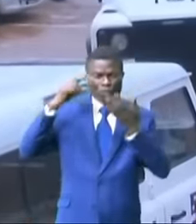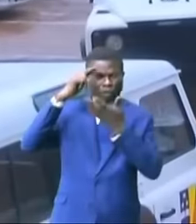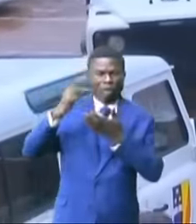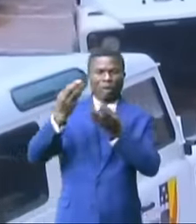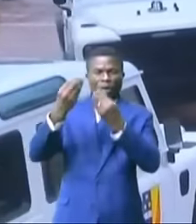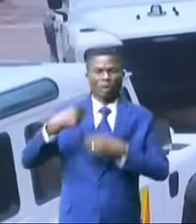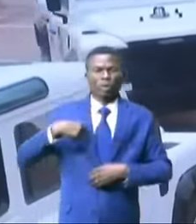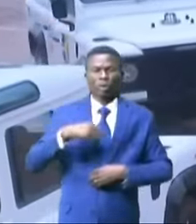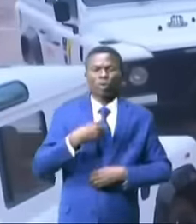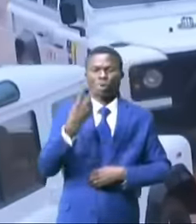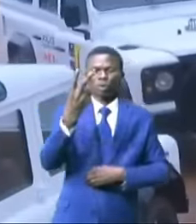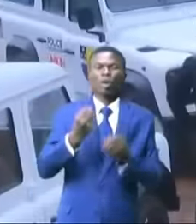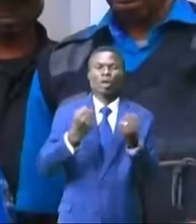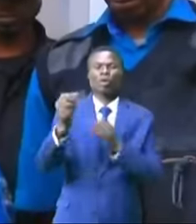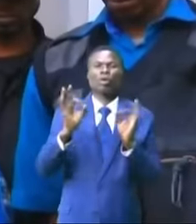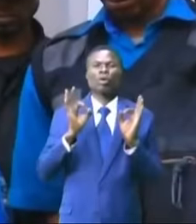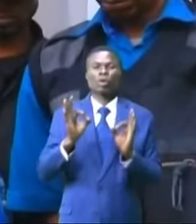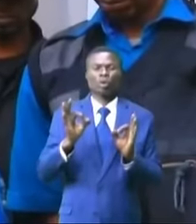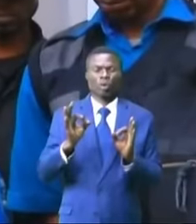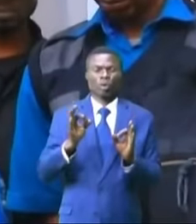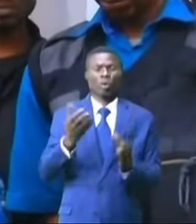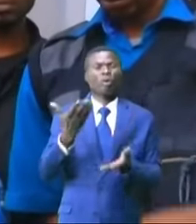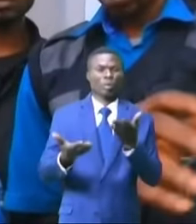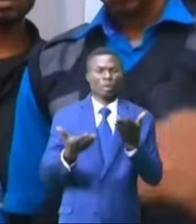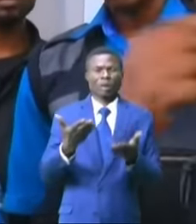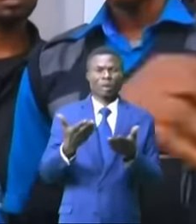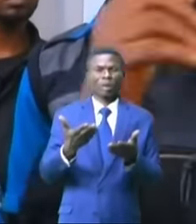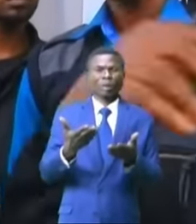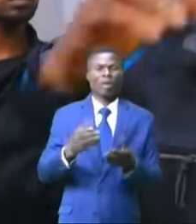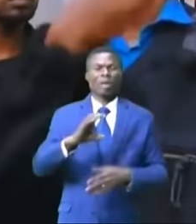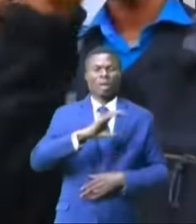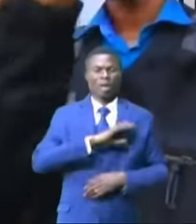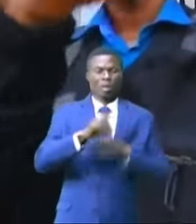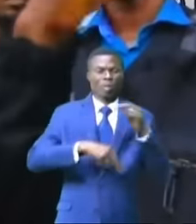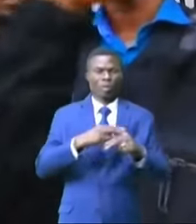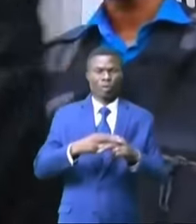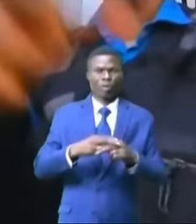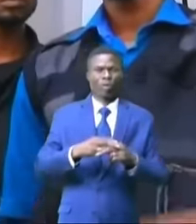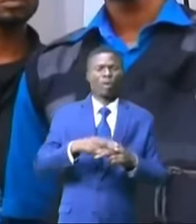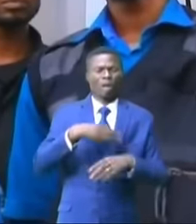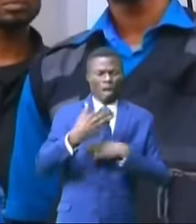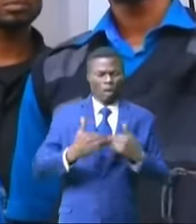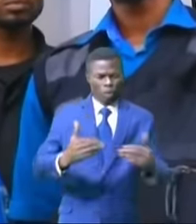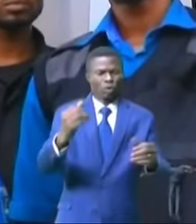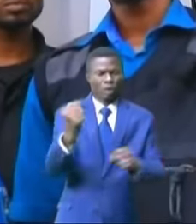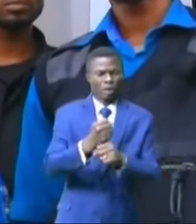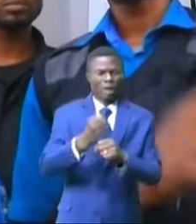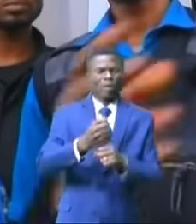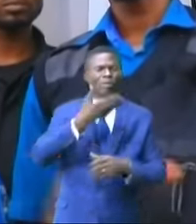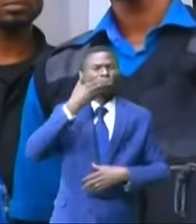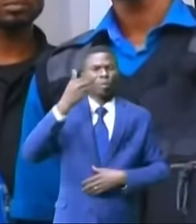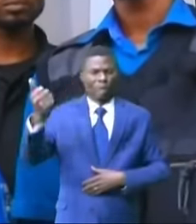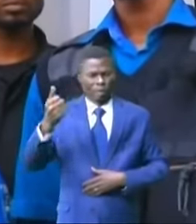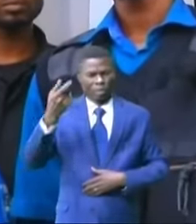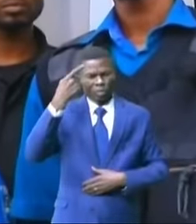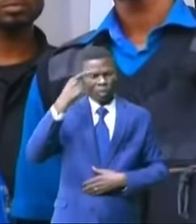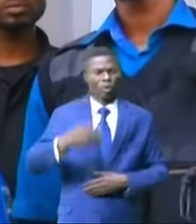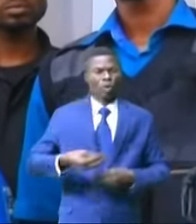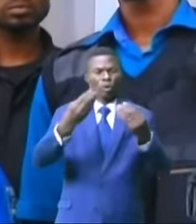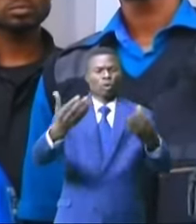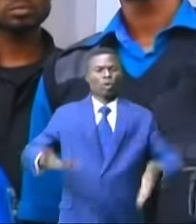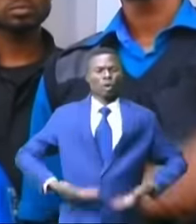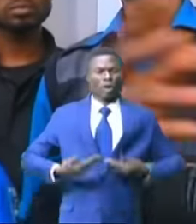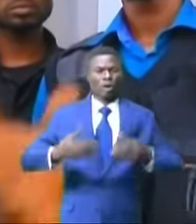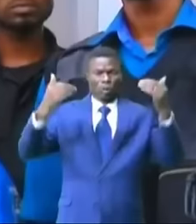offrir 2 jeeps. Je pense que la police va faire encore un travail de plus pour faire plaisir aux